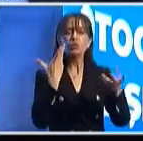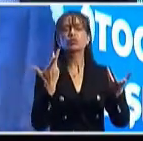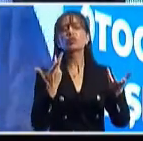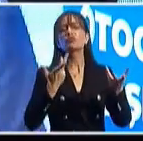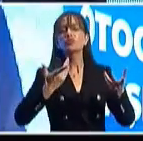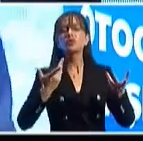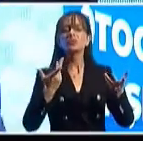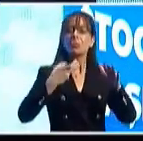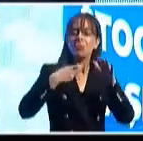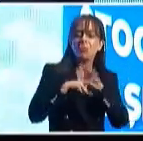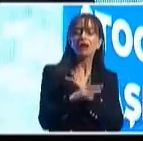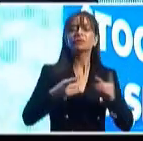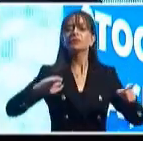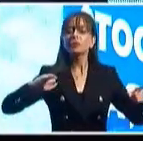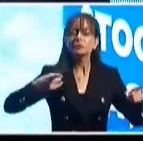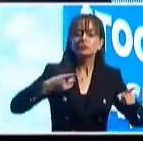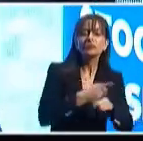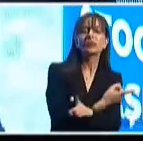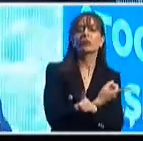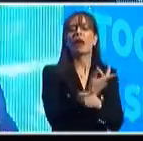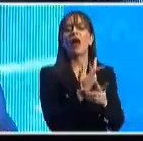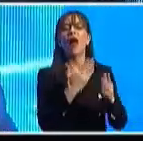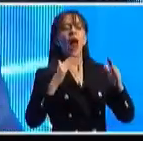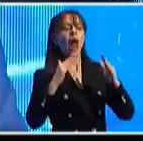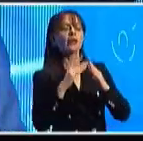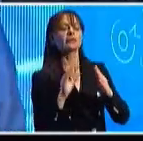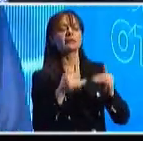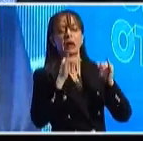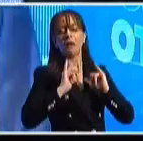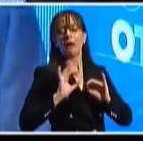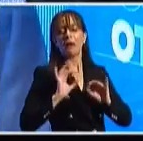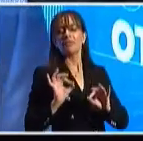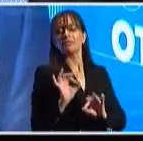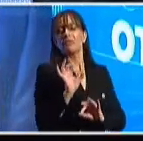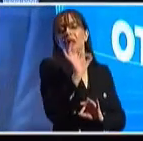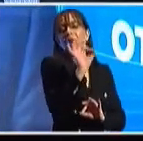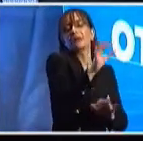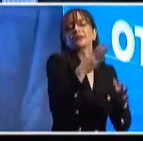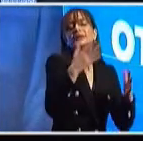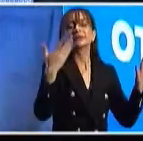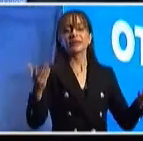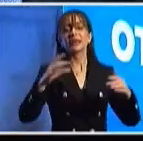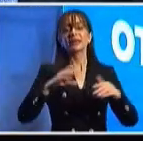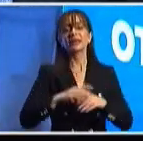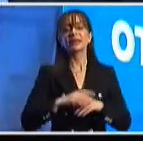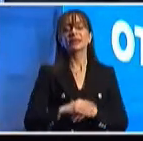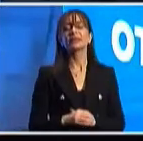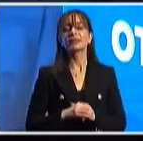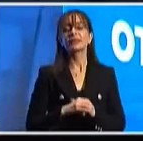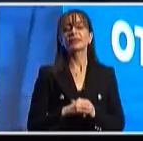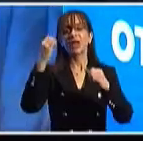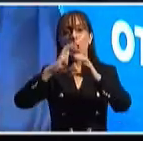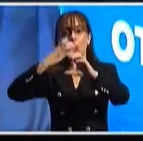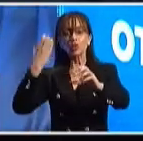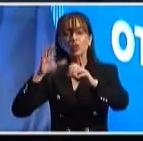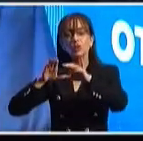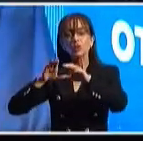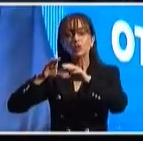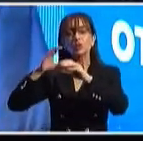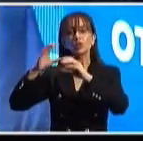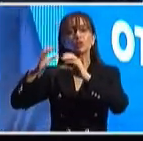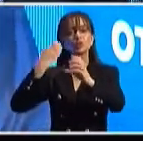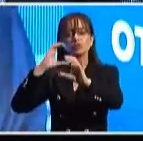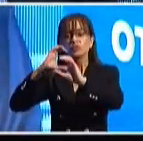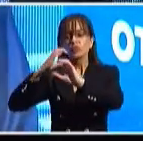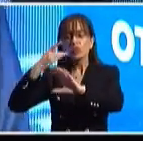Mevcut otogarlarımızın esnafına bu yeni otogarlarda öncelik vereceğiz ve otogarları raylı sistemlerle entegre